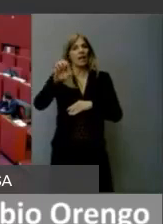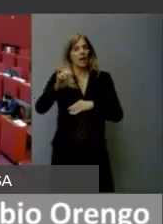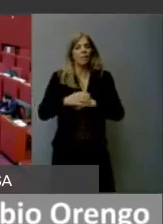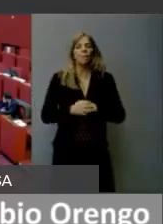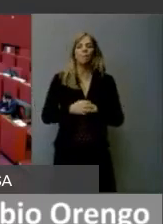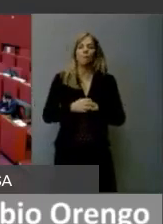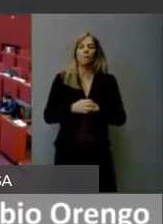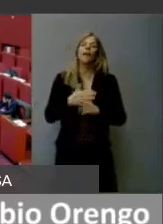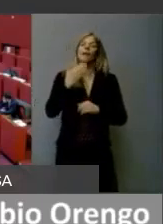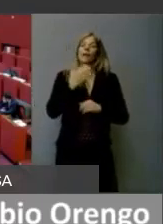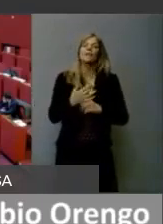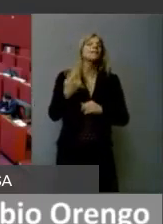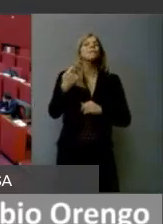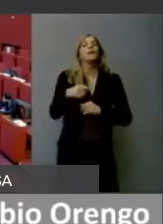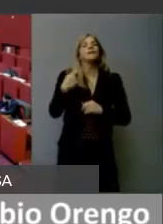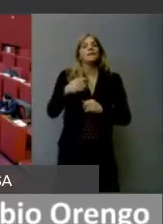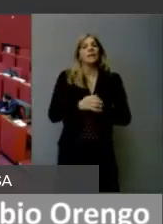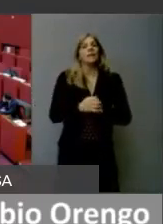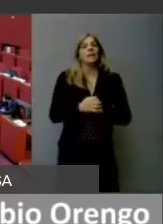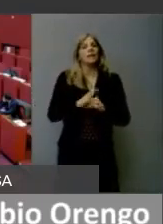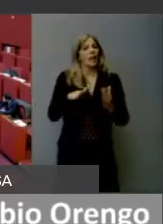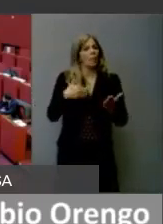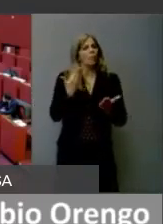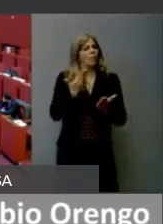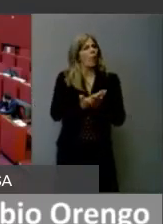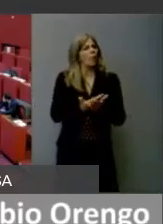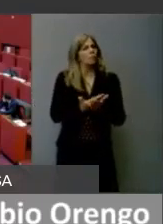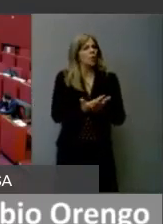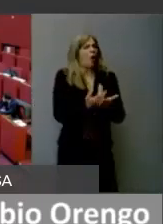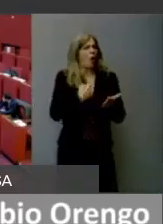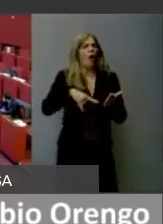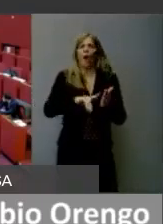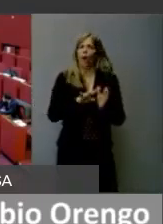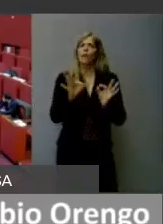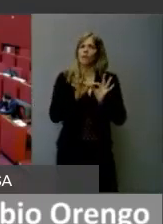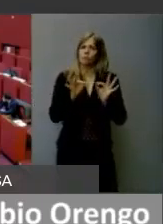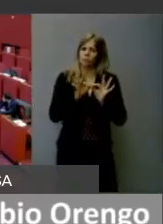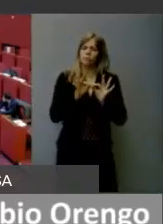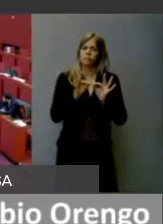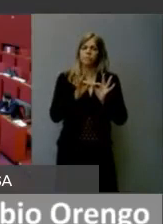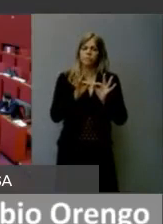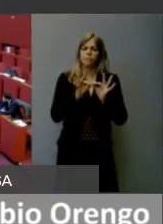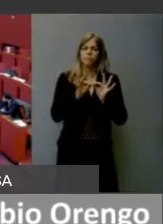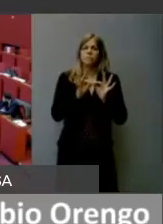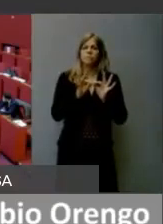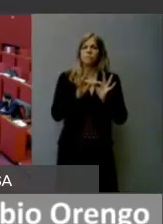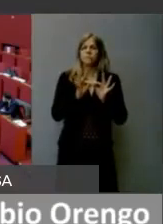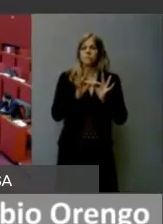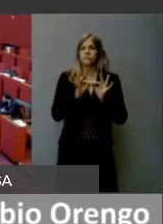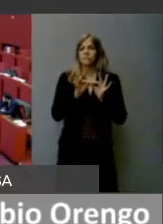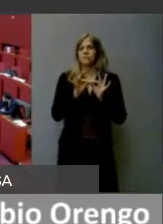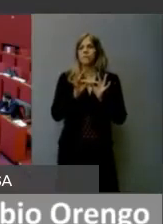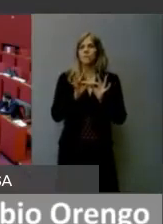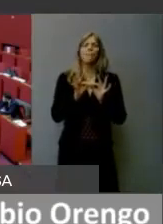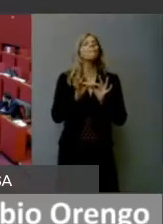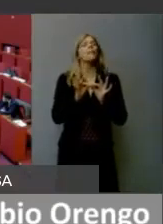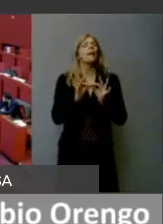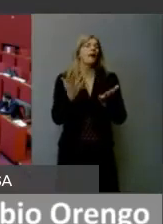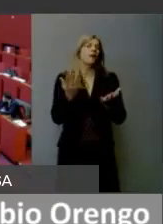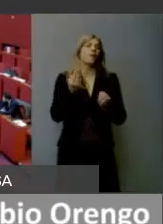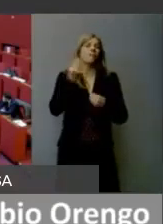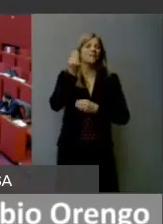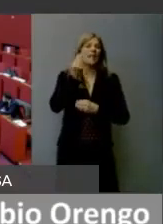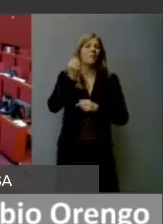Grazie Presidente, ma la mozione è certamente da condividere. Pensiamo che sia la collocazione naturale